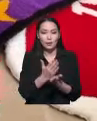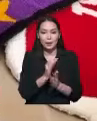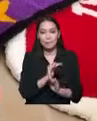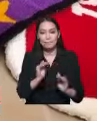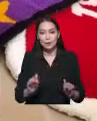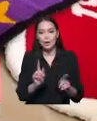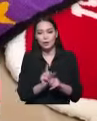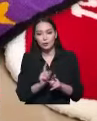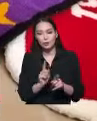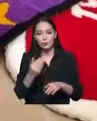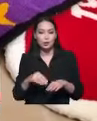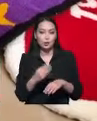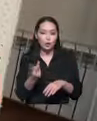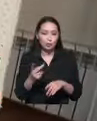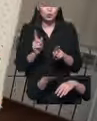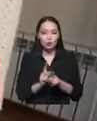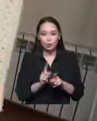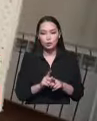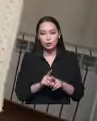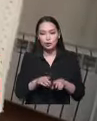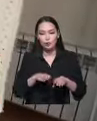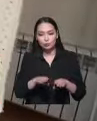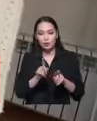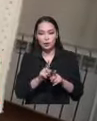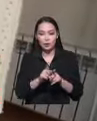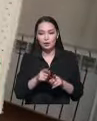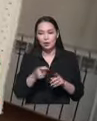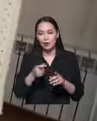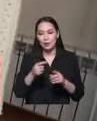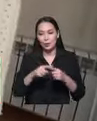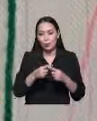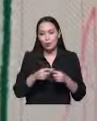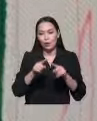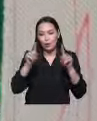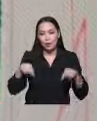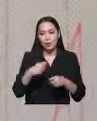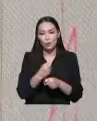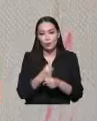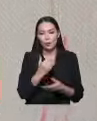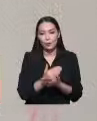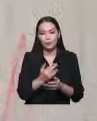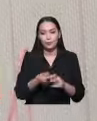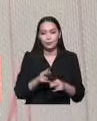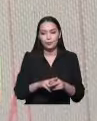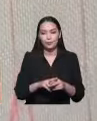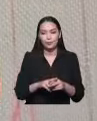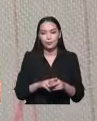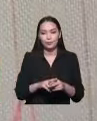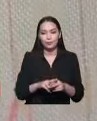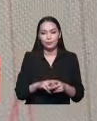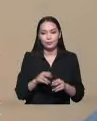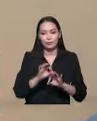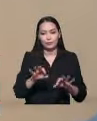жіберсе, жұбайы кілем шетін көктеуге жәрдемдеседі. Енді отбасы бұл кәсіпті одан әрі дамытқысы келеді. Тек оған қаржылай қолдау